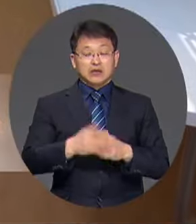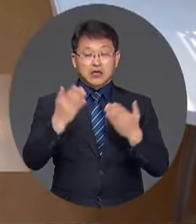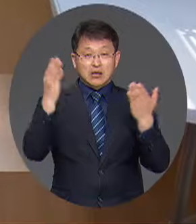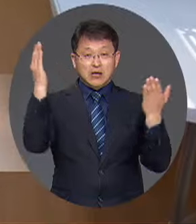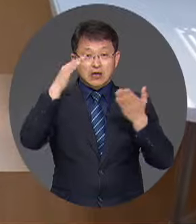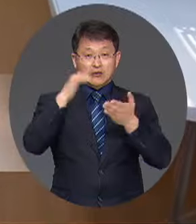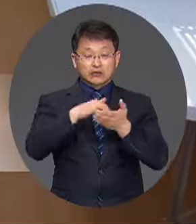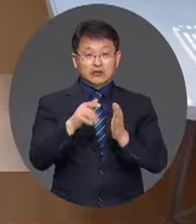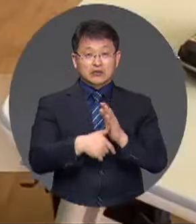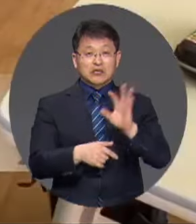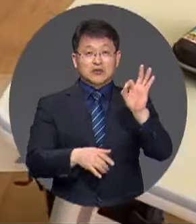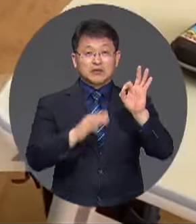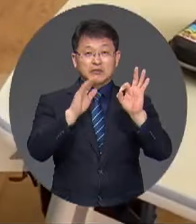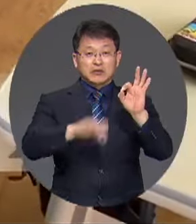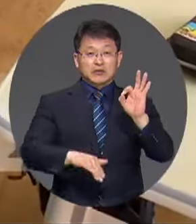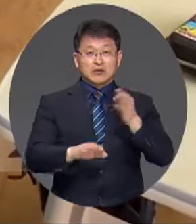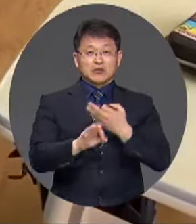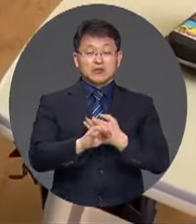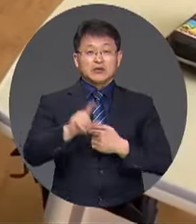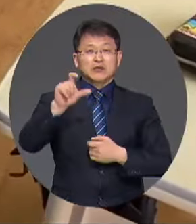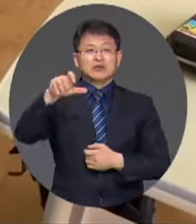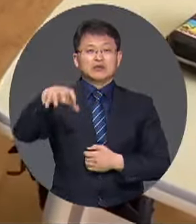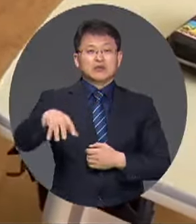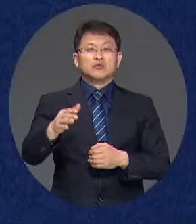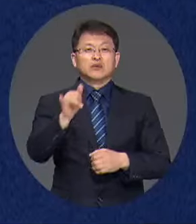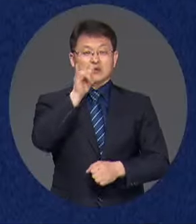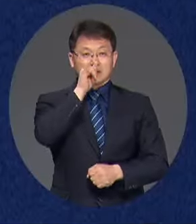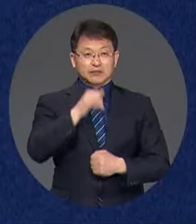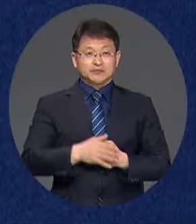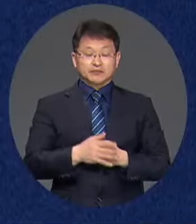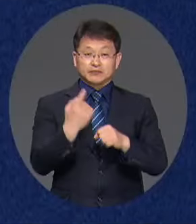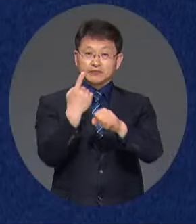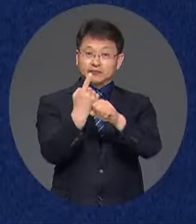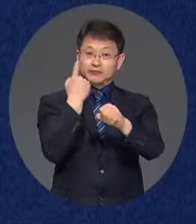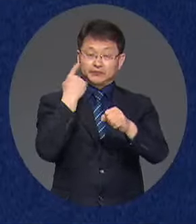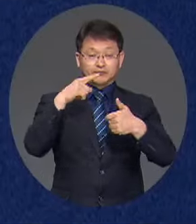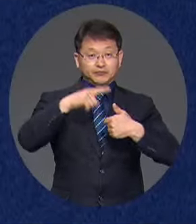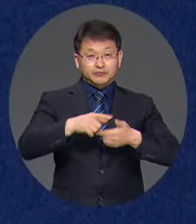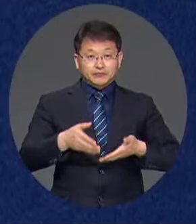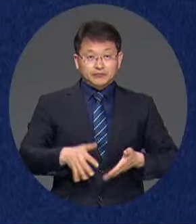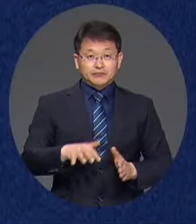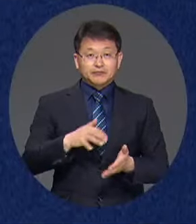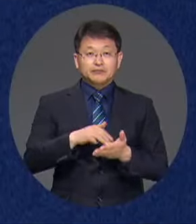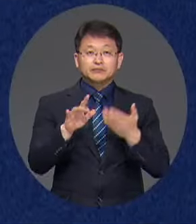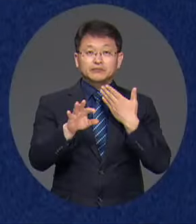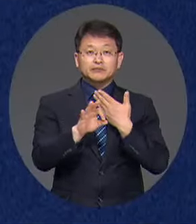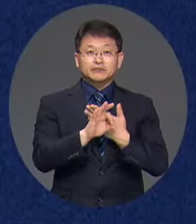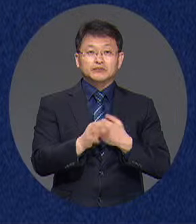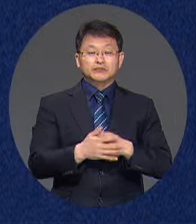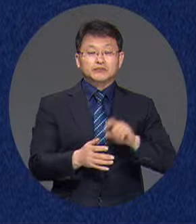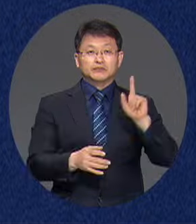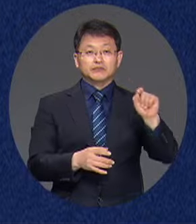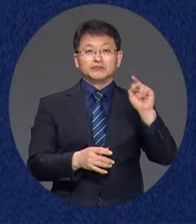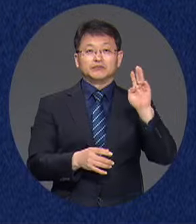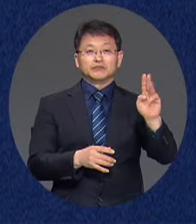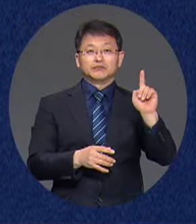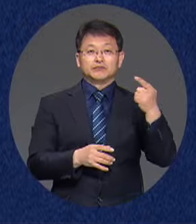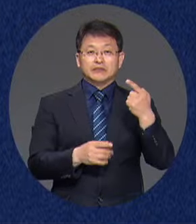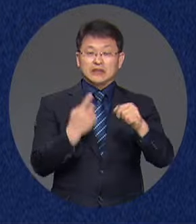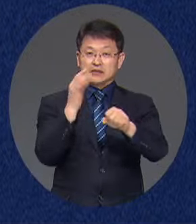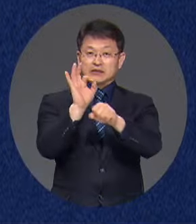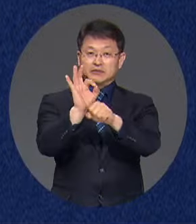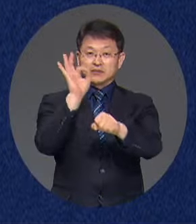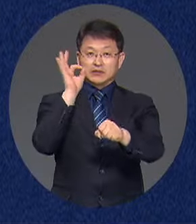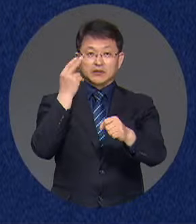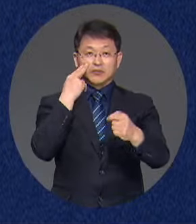되지 않는 경남의 초등학교도 15곳입니다. 지난해 경남의 출생아 수는 13,100명으로 10년